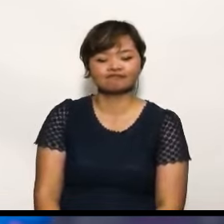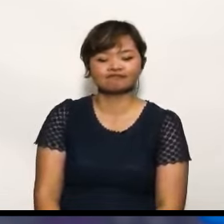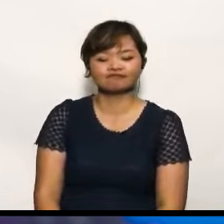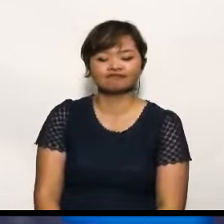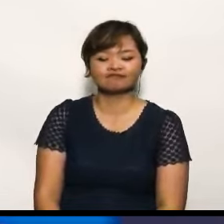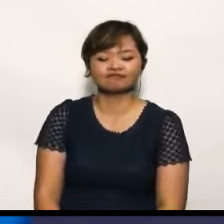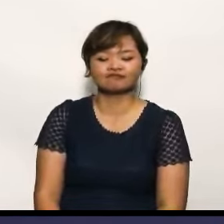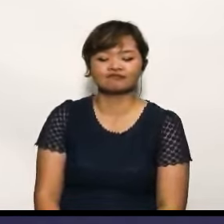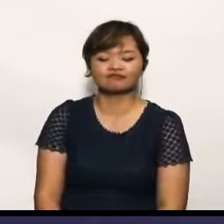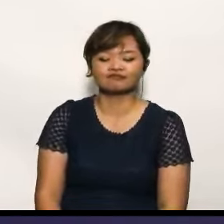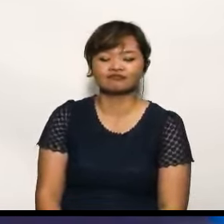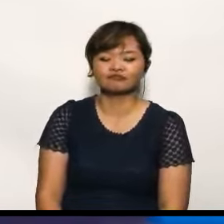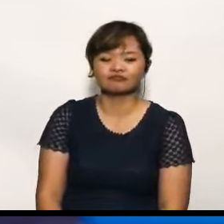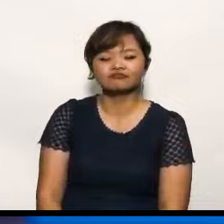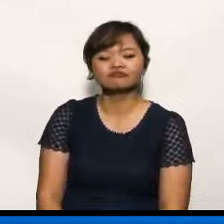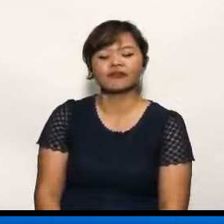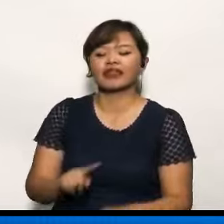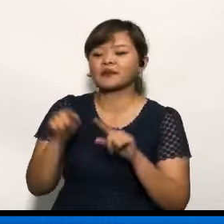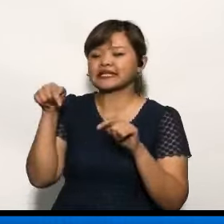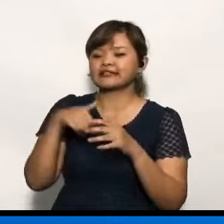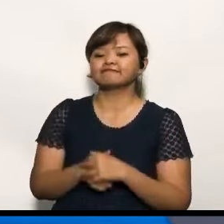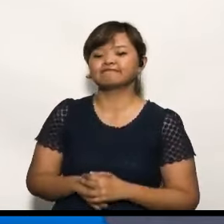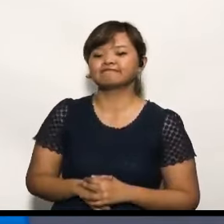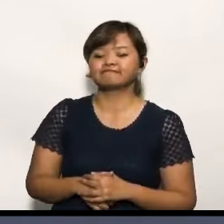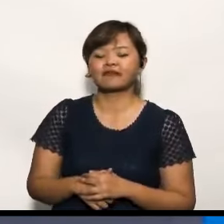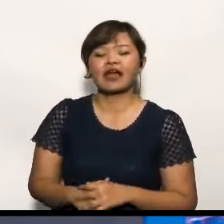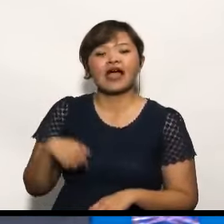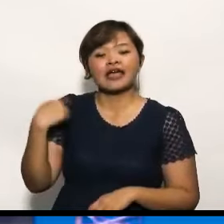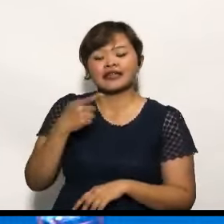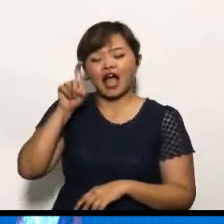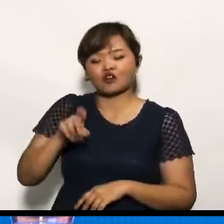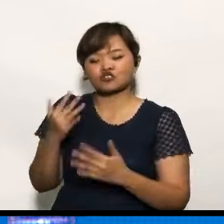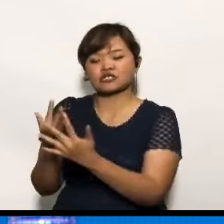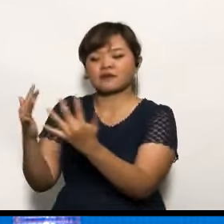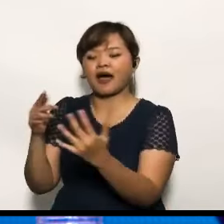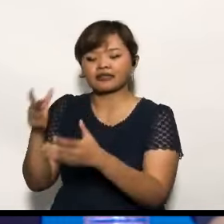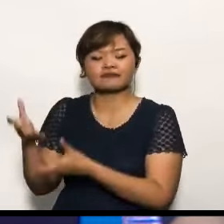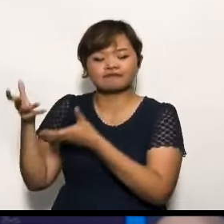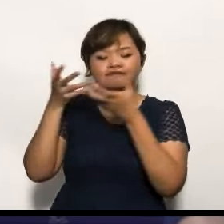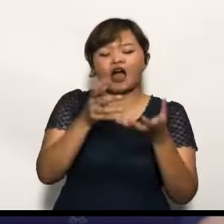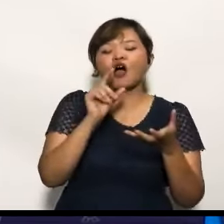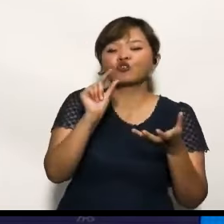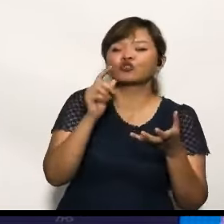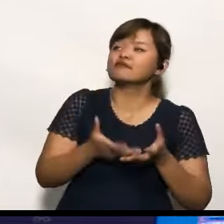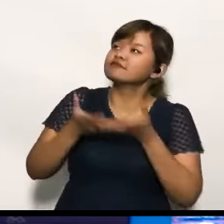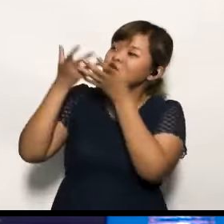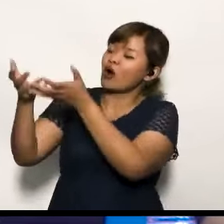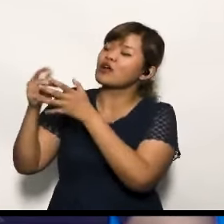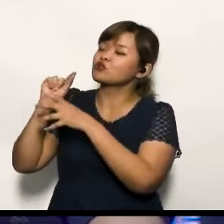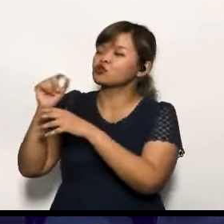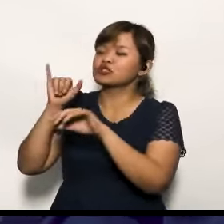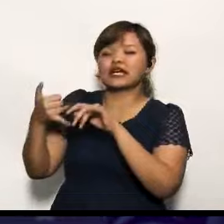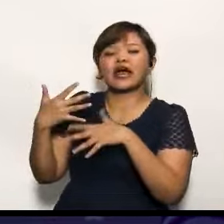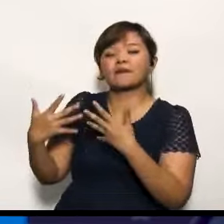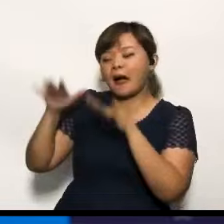I know he doesn't remember, nggak ingat. But this is what he said. Kita mesti bawa jemaat ini untuk menjadi apa? True worshiper, dia bilang.